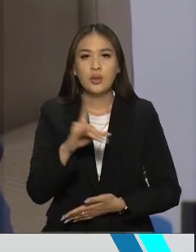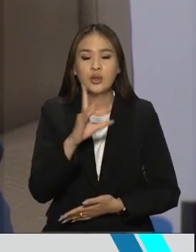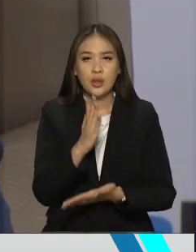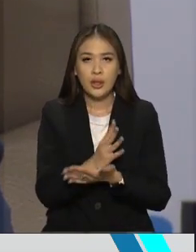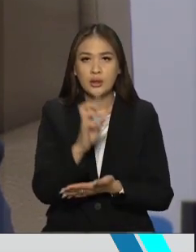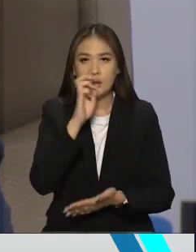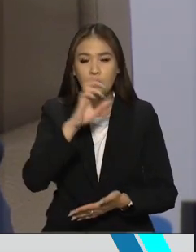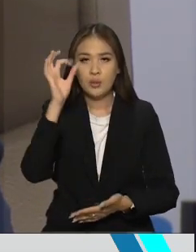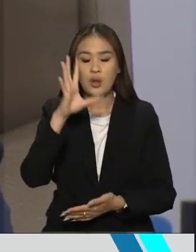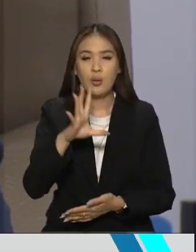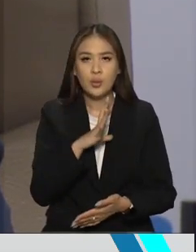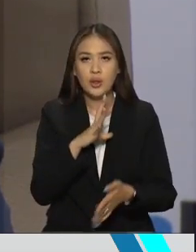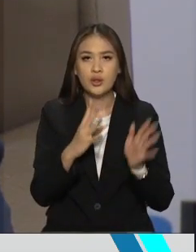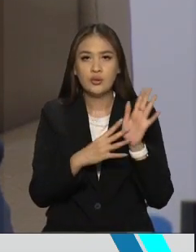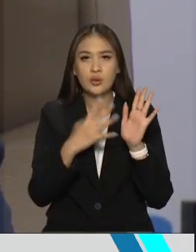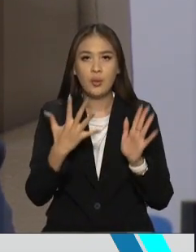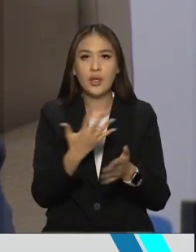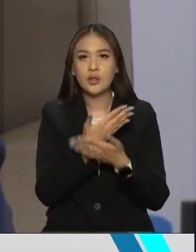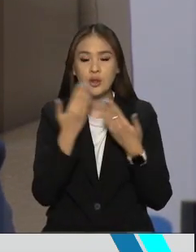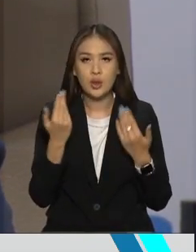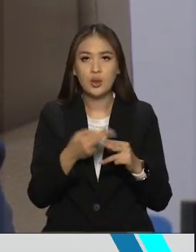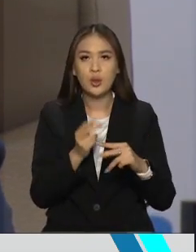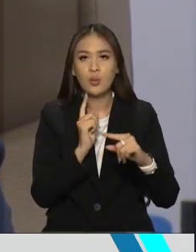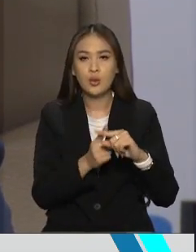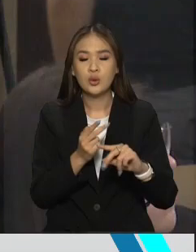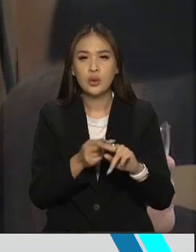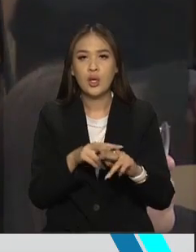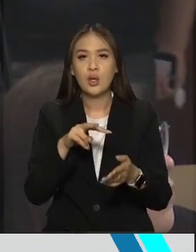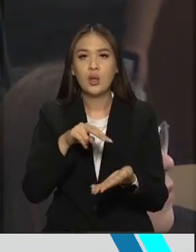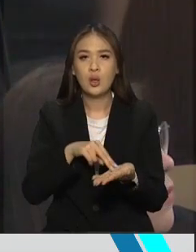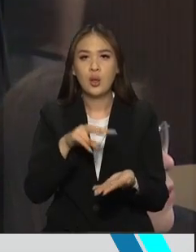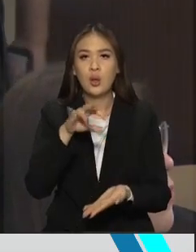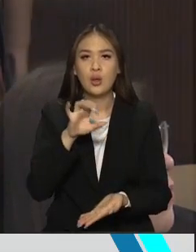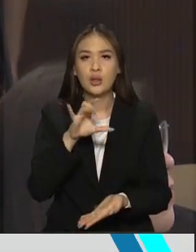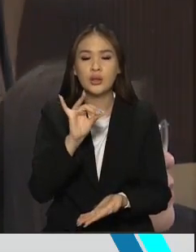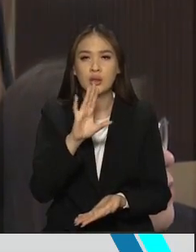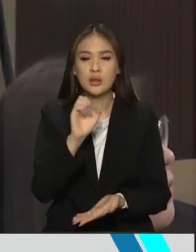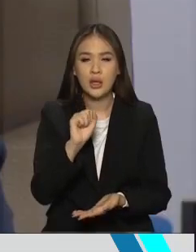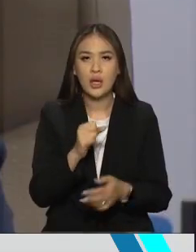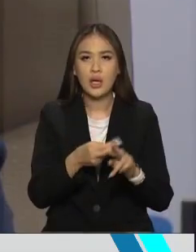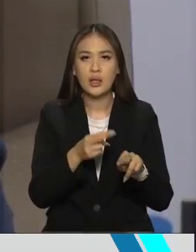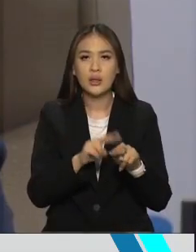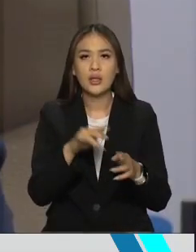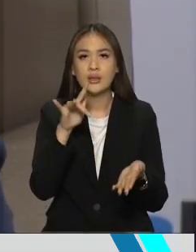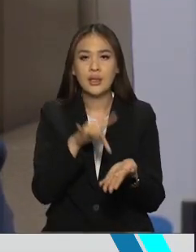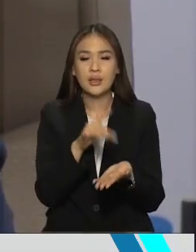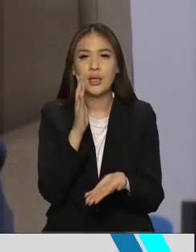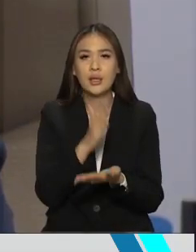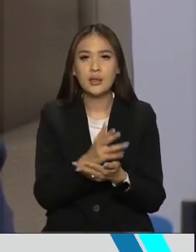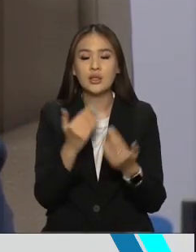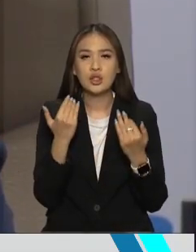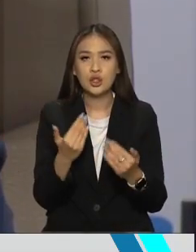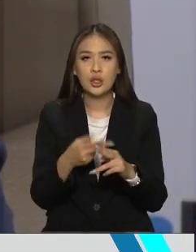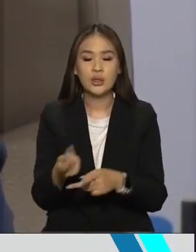наблюдается отсутствие девяносто пятого Но это вперёд связано с логистикой то есть сам продукт есть он сейчас находится